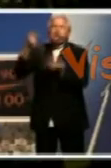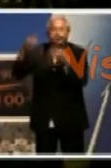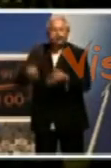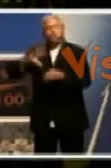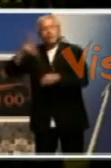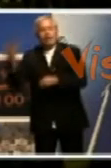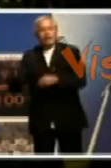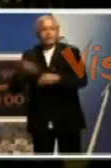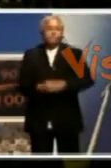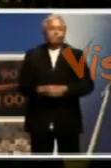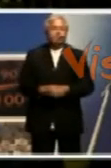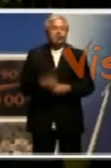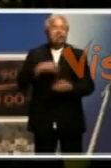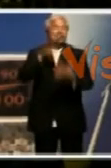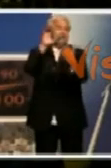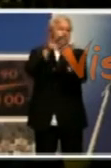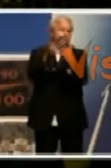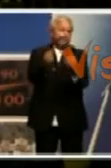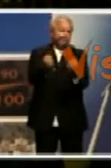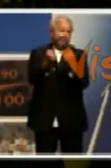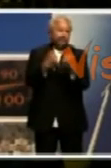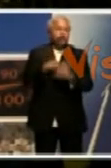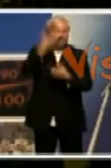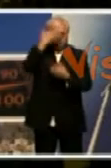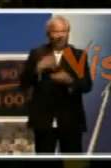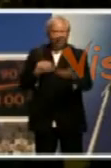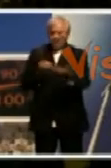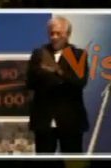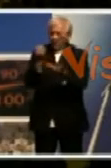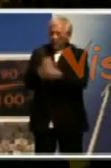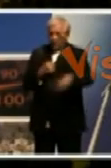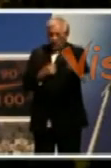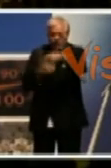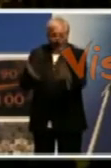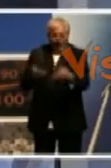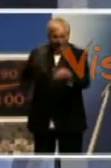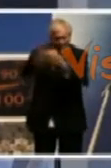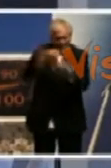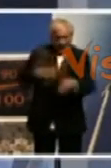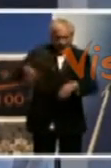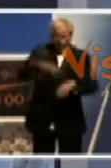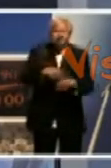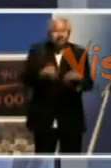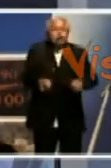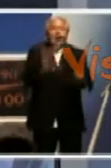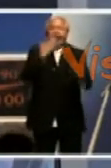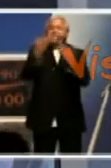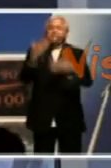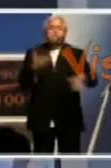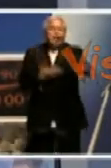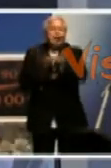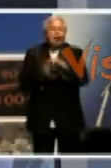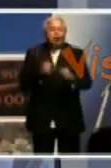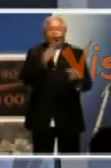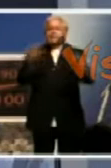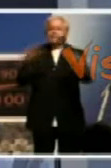Non trovo simbolo più forte, so di provocare tra di noi, ma credo che sia giusto che le assemblee abbiano un senso anche nella